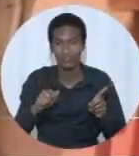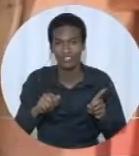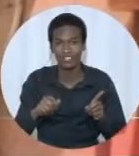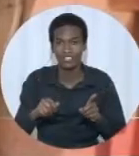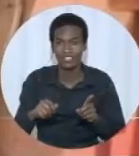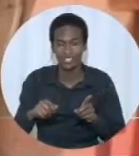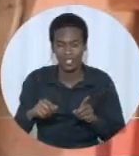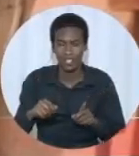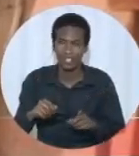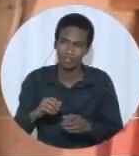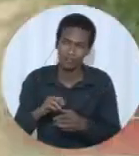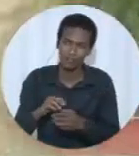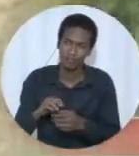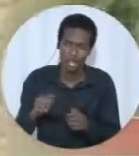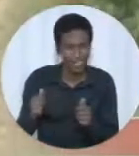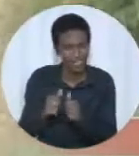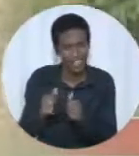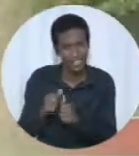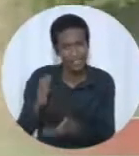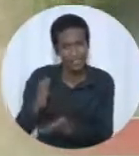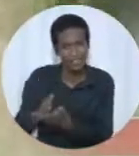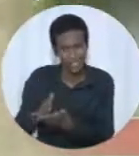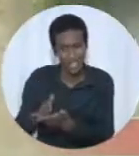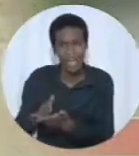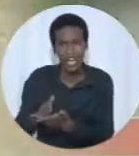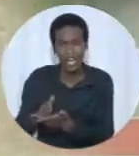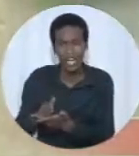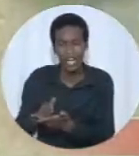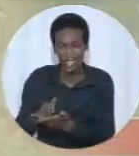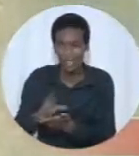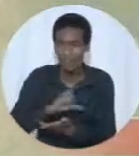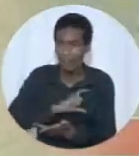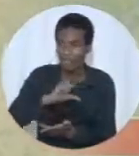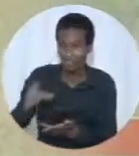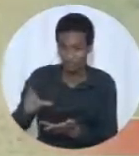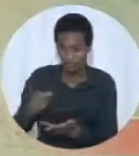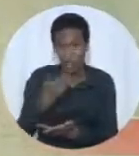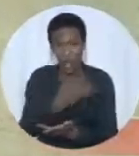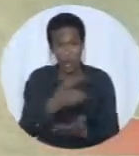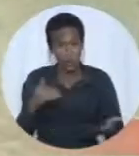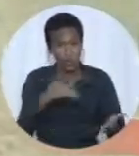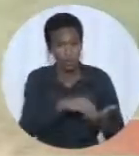famatsiam-bola ka tonga nanaramaso ny asa ny ekipan'ny fondation Tanimeva.